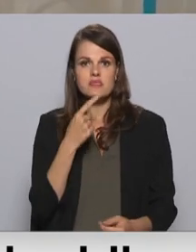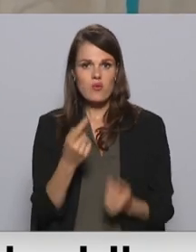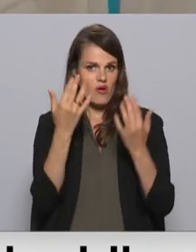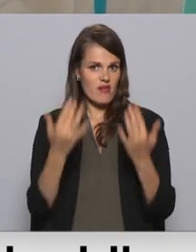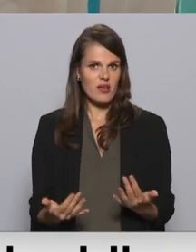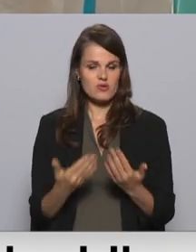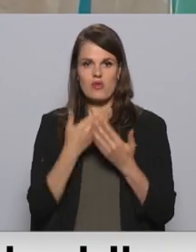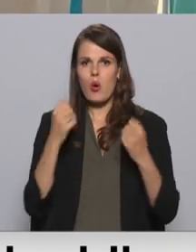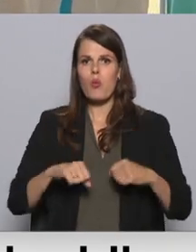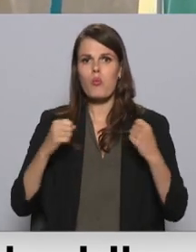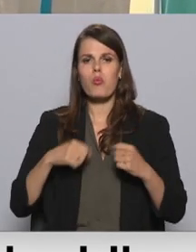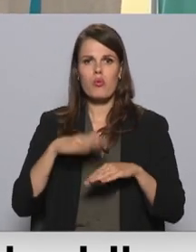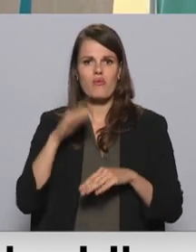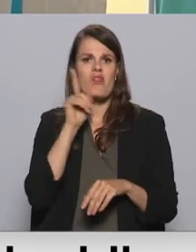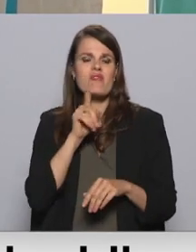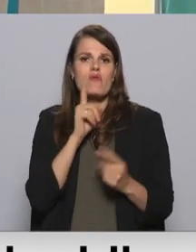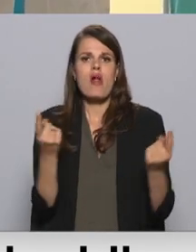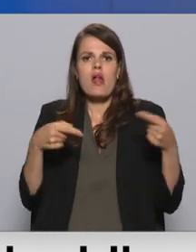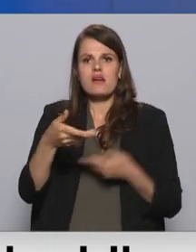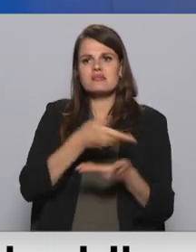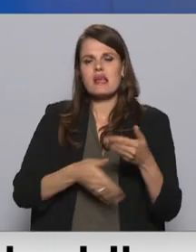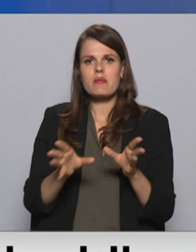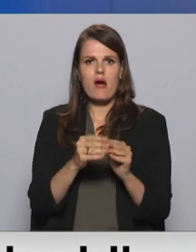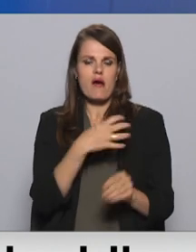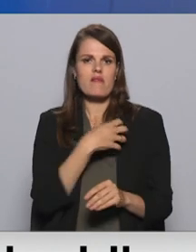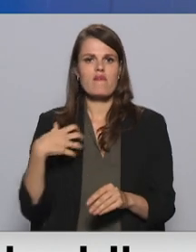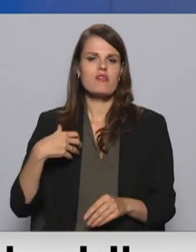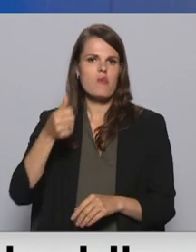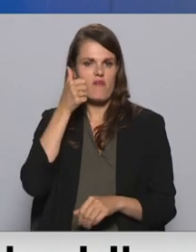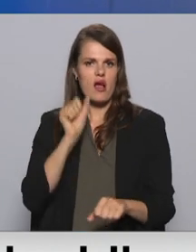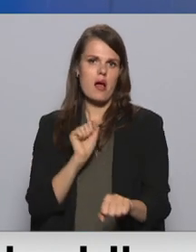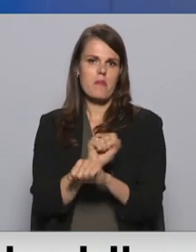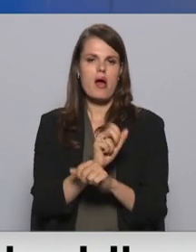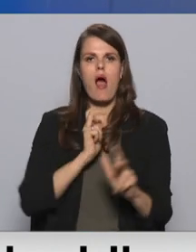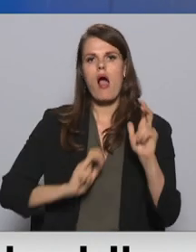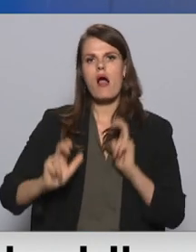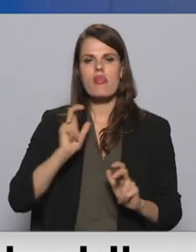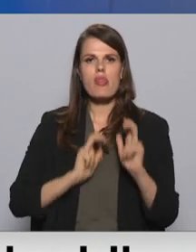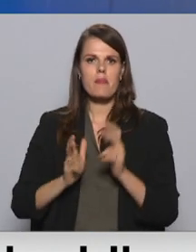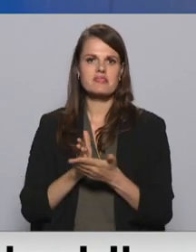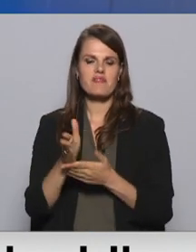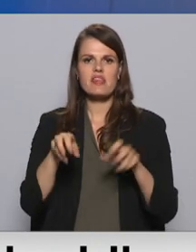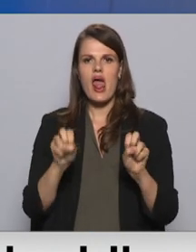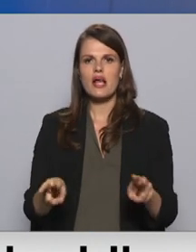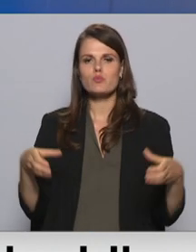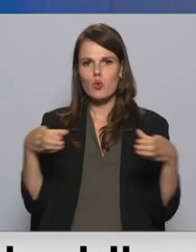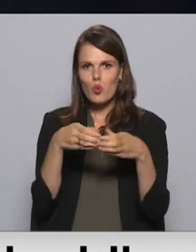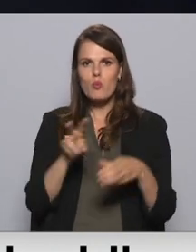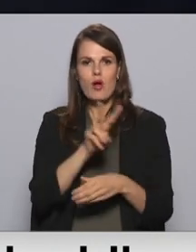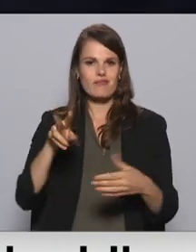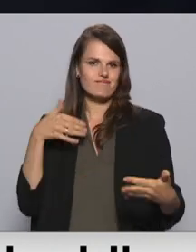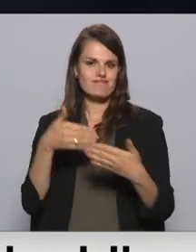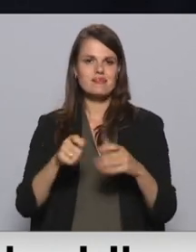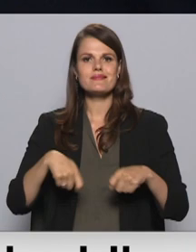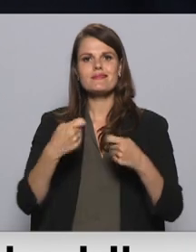nav pūļu vērts uz nenoteiktu laiku sadarbību ar valdību, vakar pārtrauca akadēmiskās vides ekspertu grupa, kas līdz šim